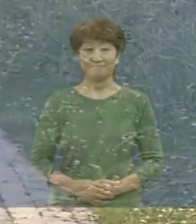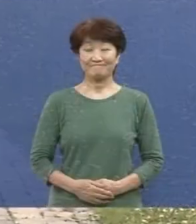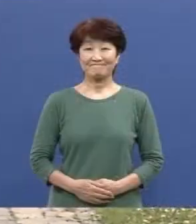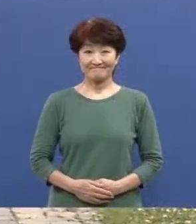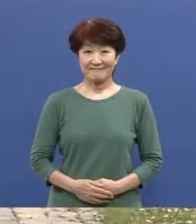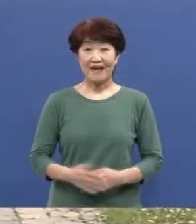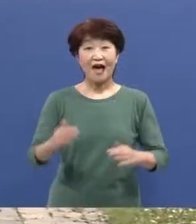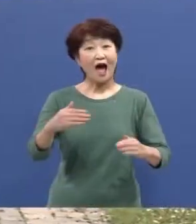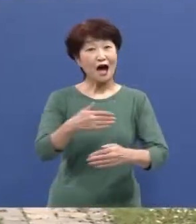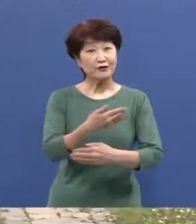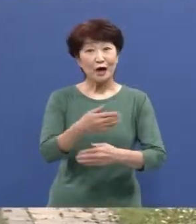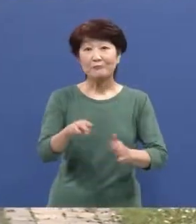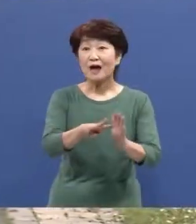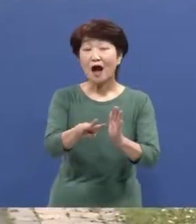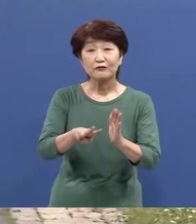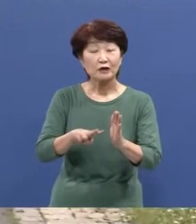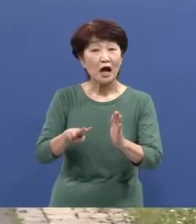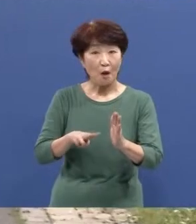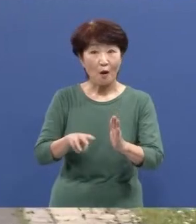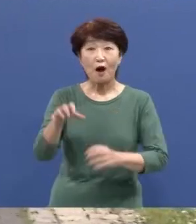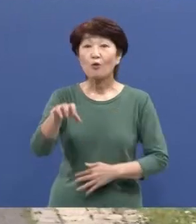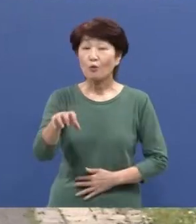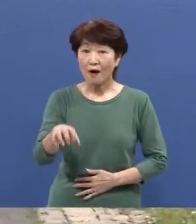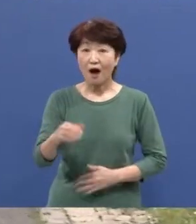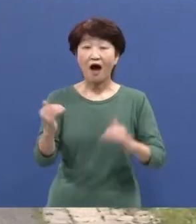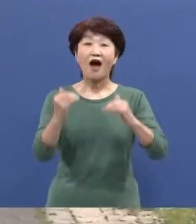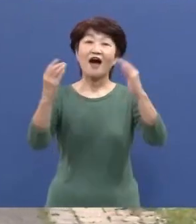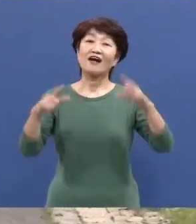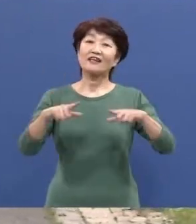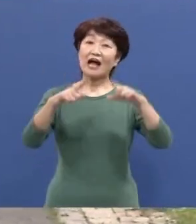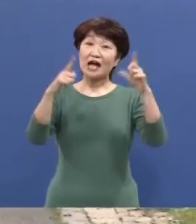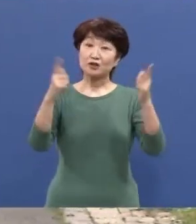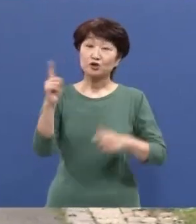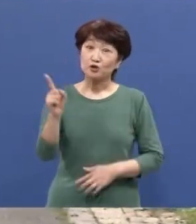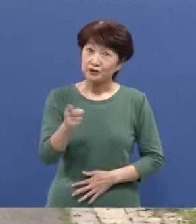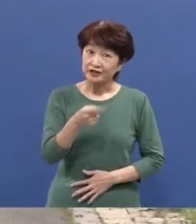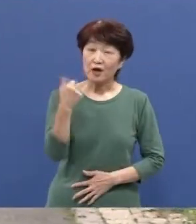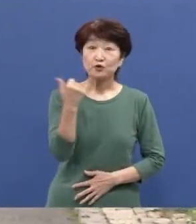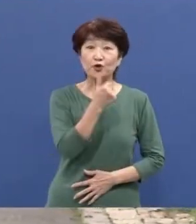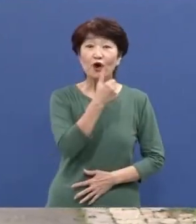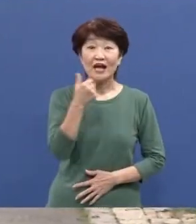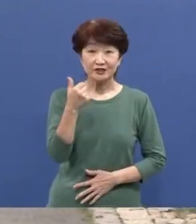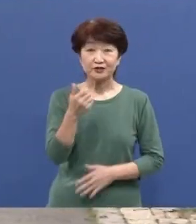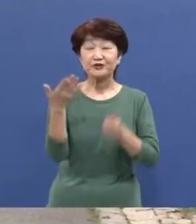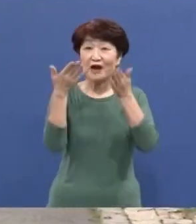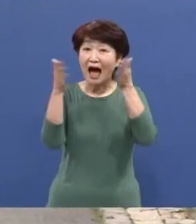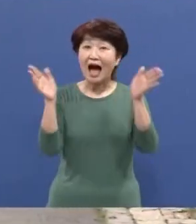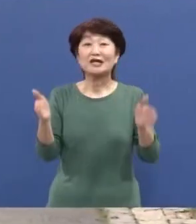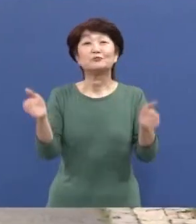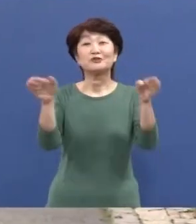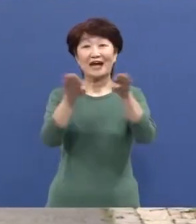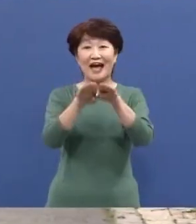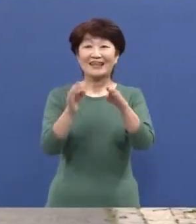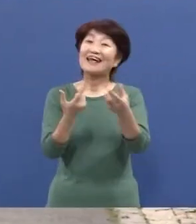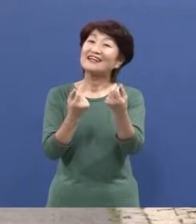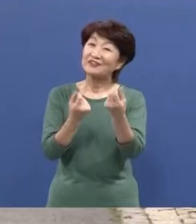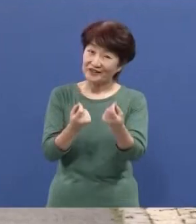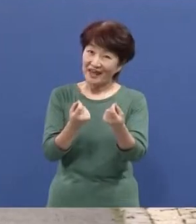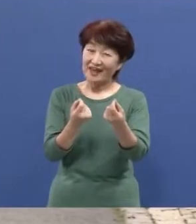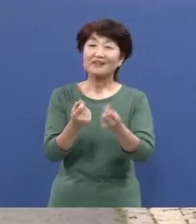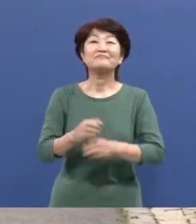浜田市長、はい、アクアピア芥川は高槻の自然を紹介する博物館ですよね。 はい、芥川の